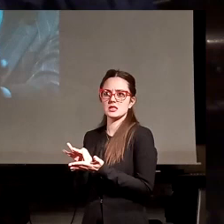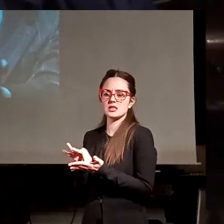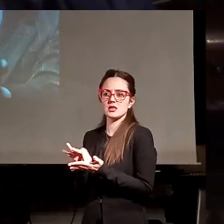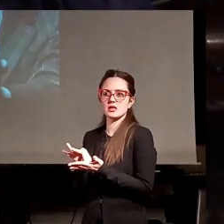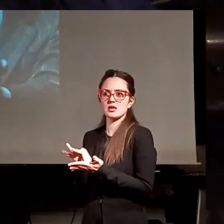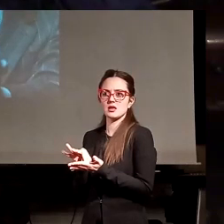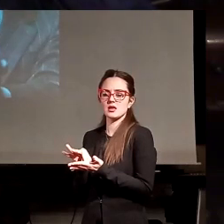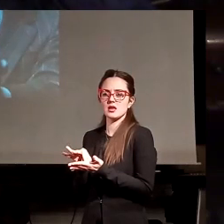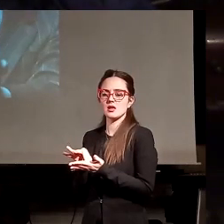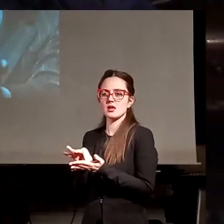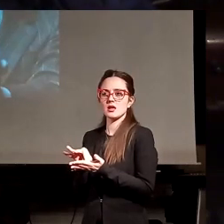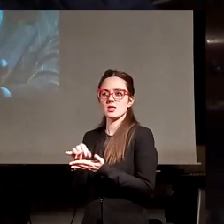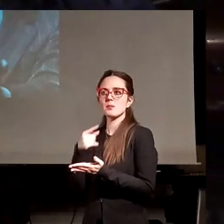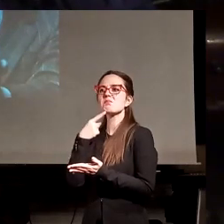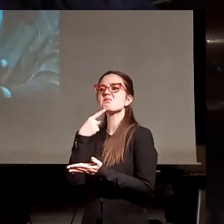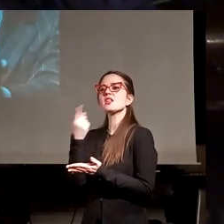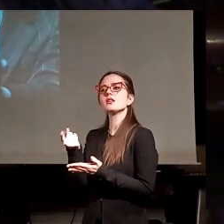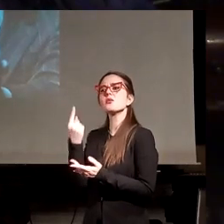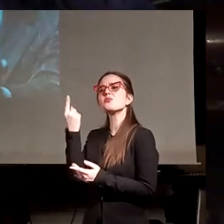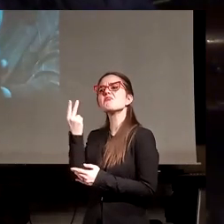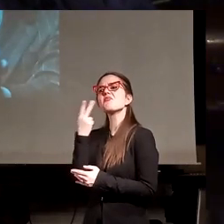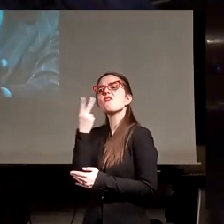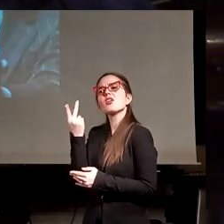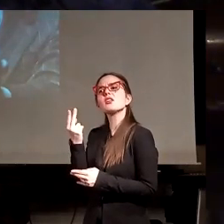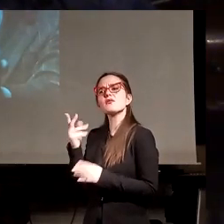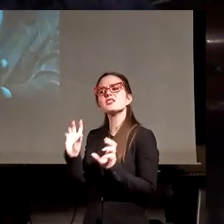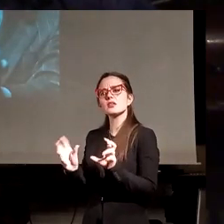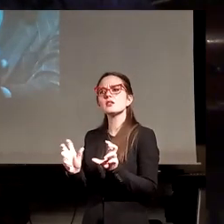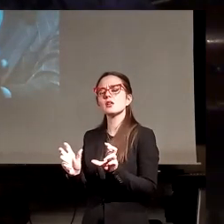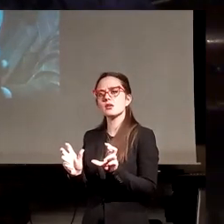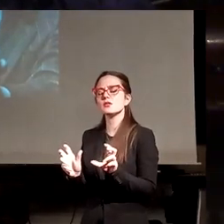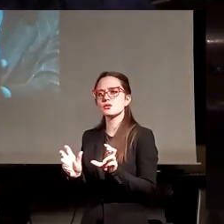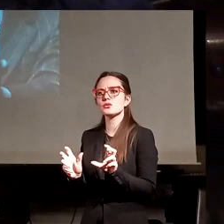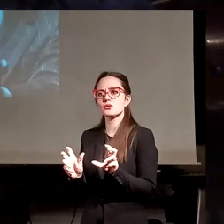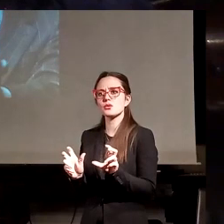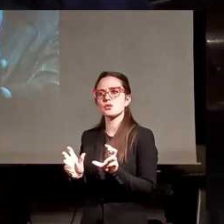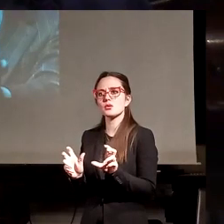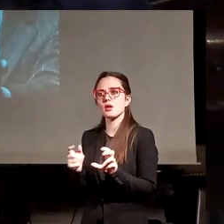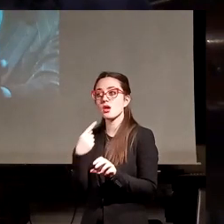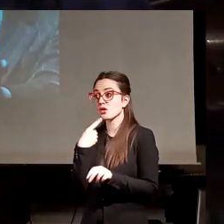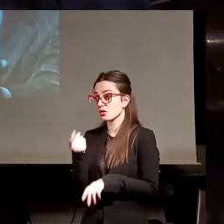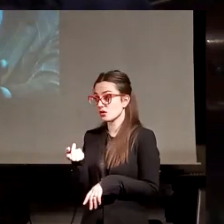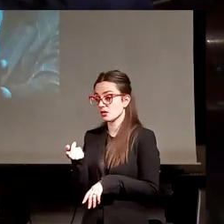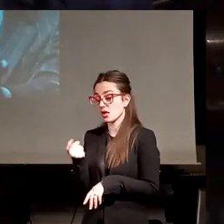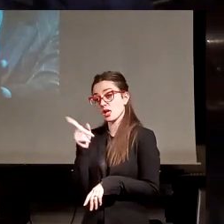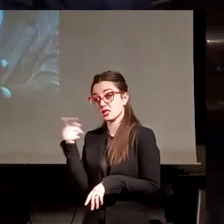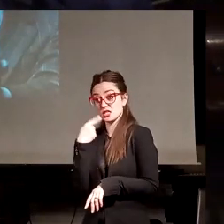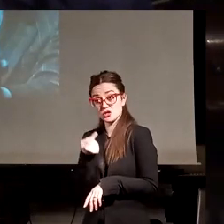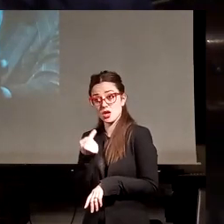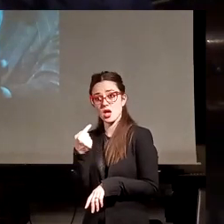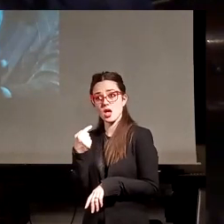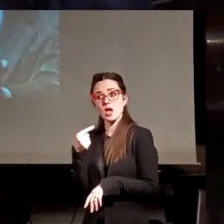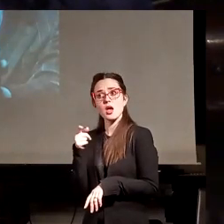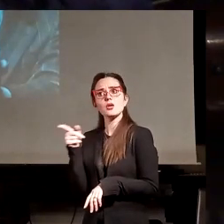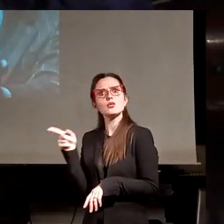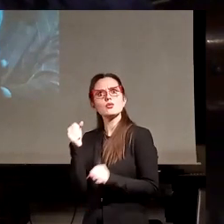chiesto ritmo a una volta l'ho visto in televisione per le mie allora gli ho detto ma segnalo che monsignor mondo ma